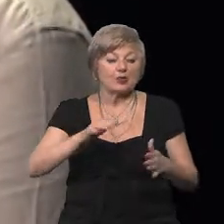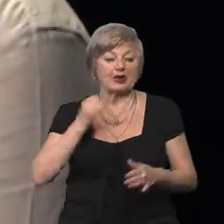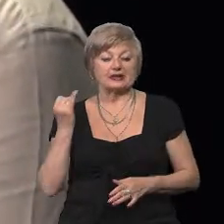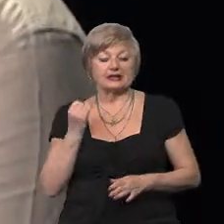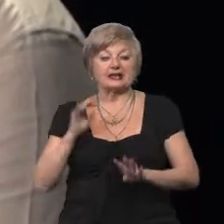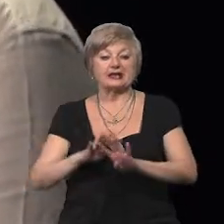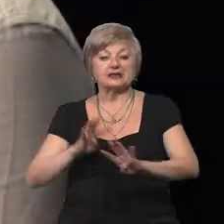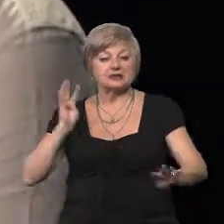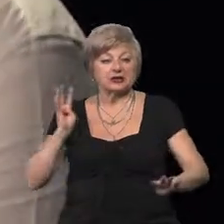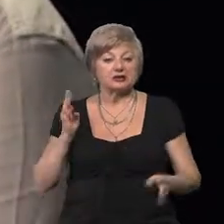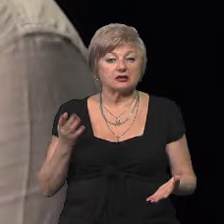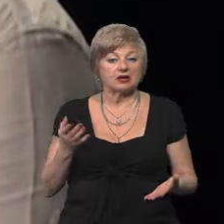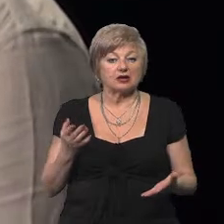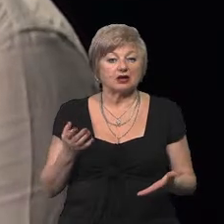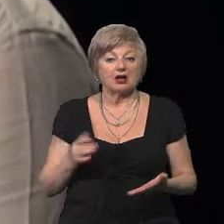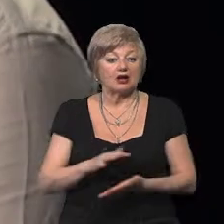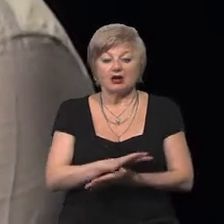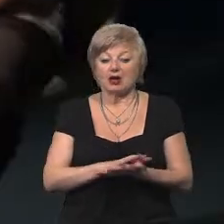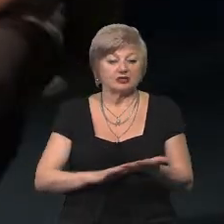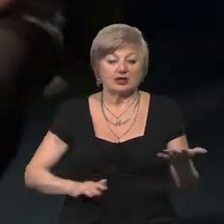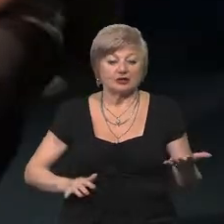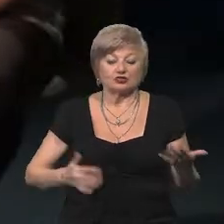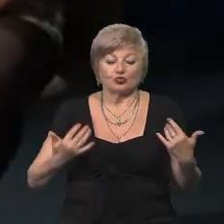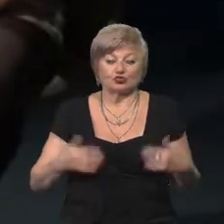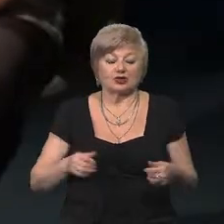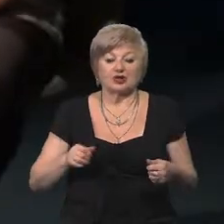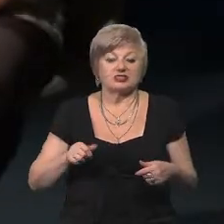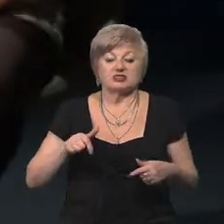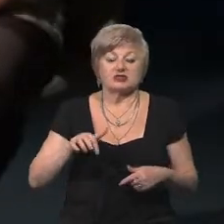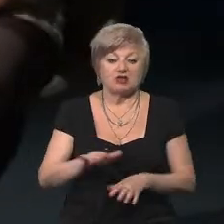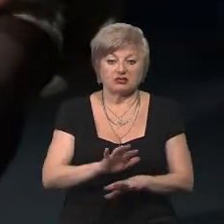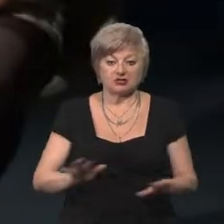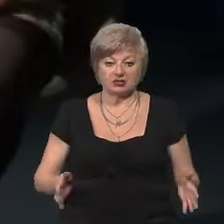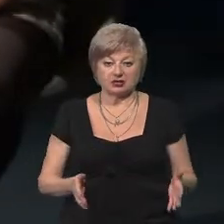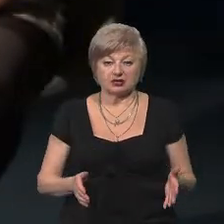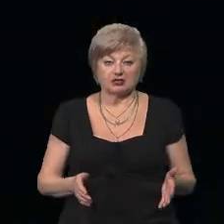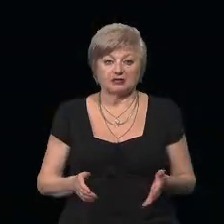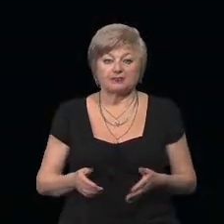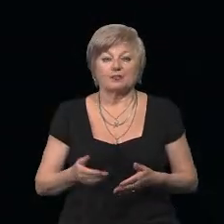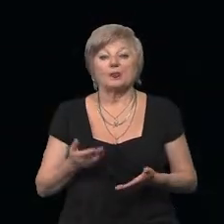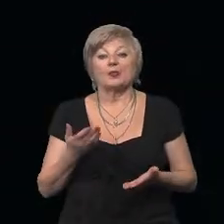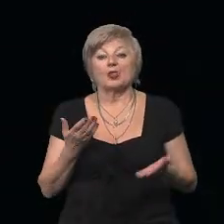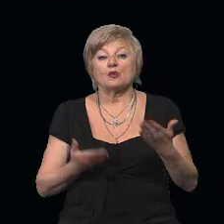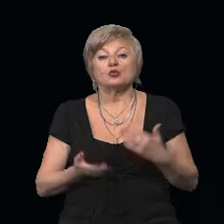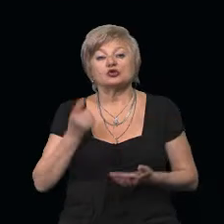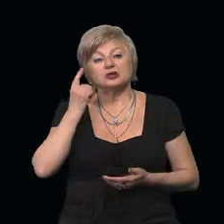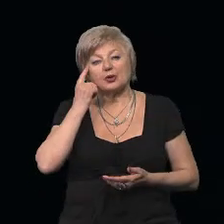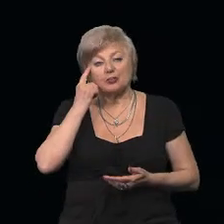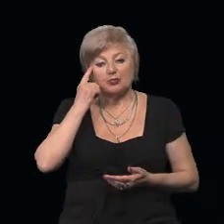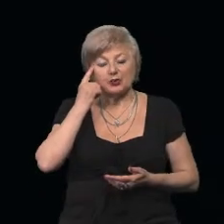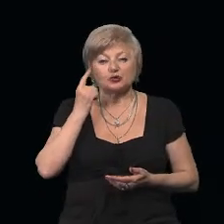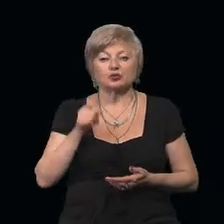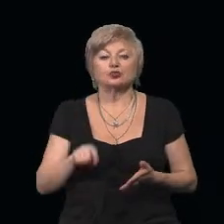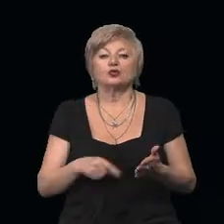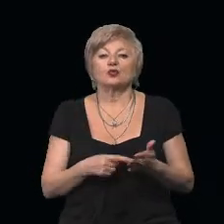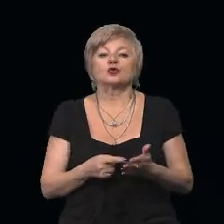до этапа выпуска спектакля дальше не идти даже. Слухай, ну от зі сторони можна подумати, ну от от у місті